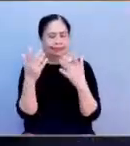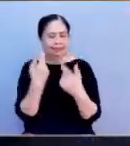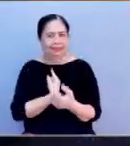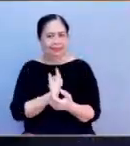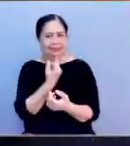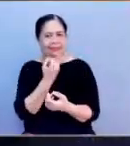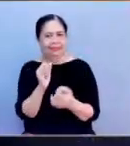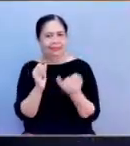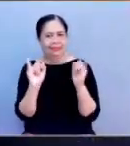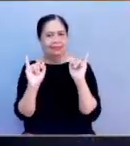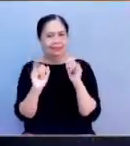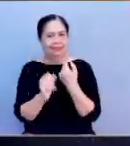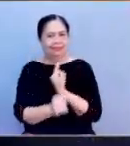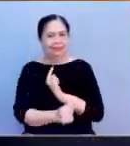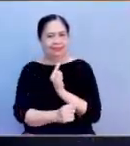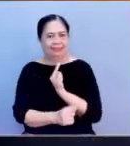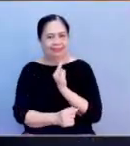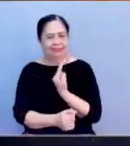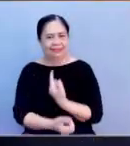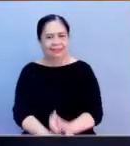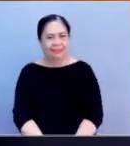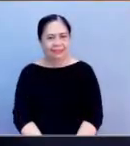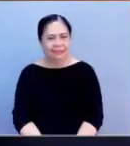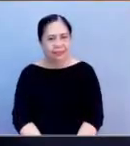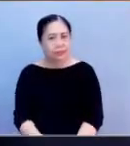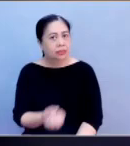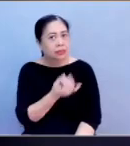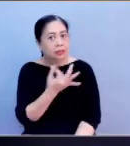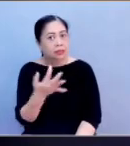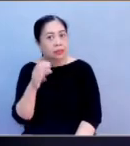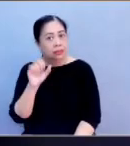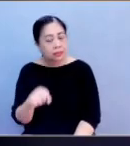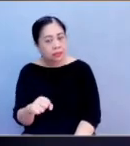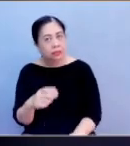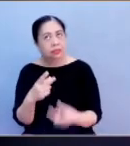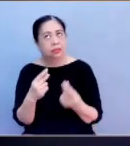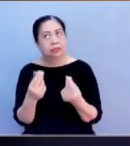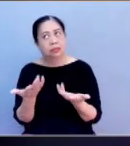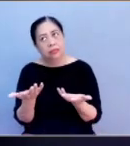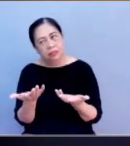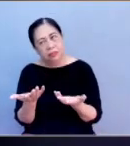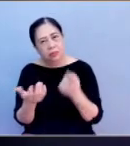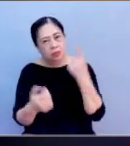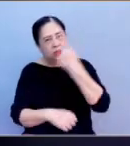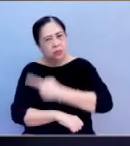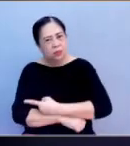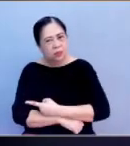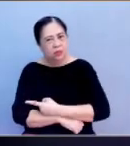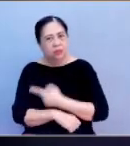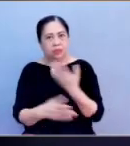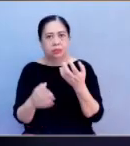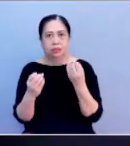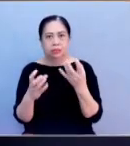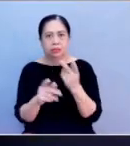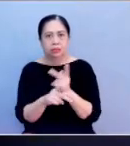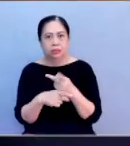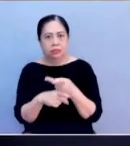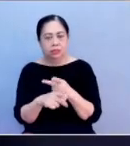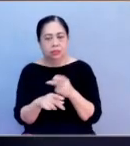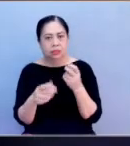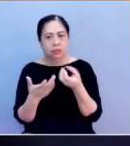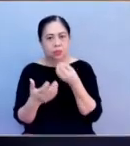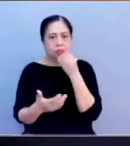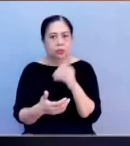din. Ang galing. Ilan ang kaya mong gawin in, say, one day? Kasi syempre, production yan, di ba?